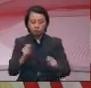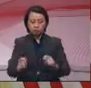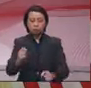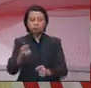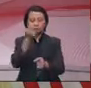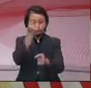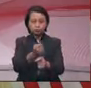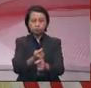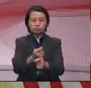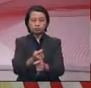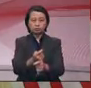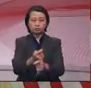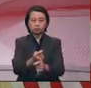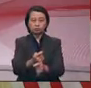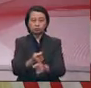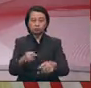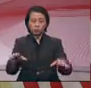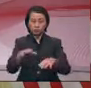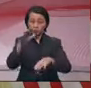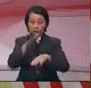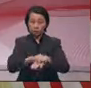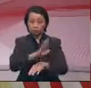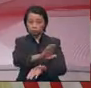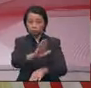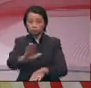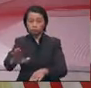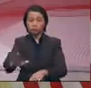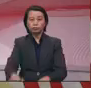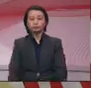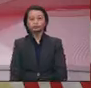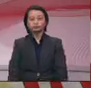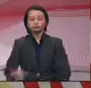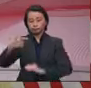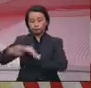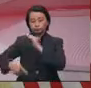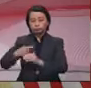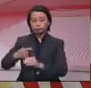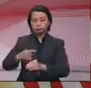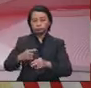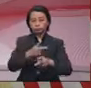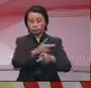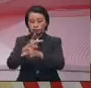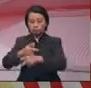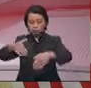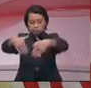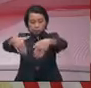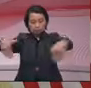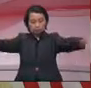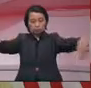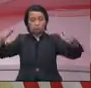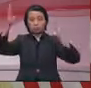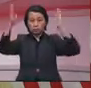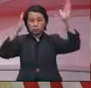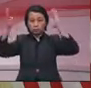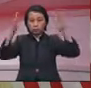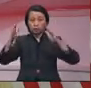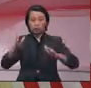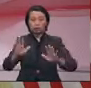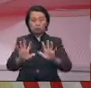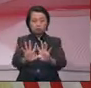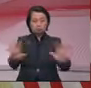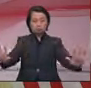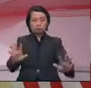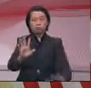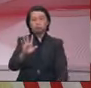akan tetap dikenakan kepada mereka. Mengenai kawalan sempadan negara, operasi benteng